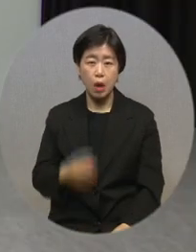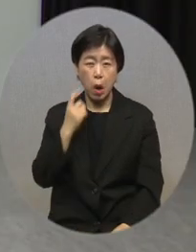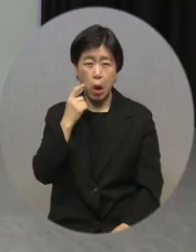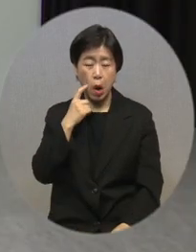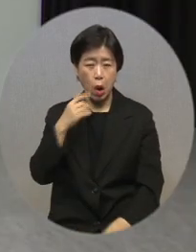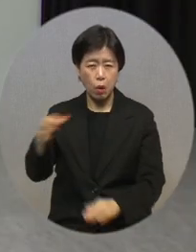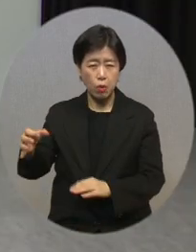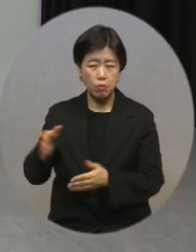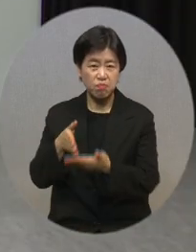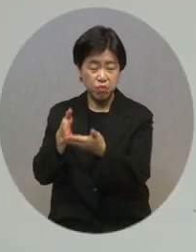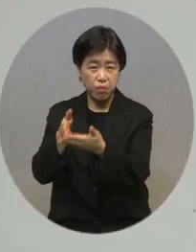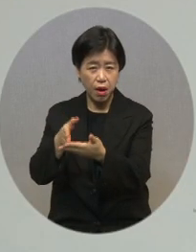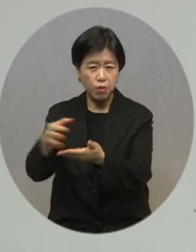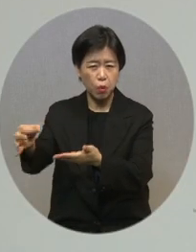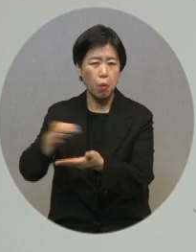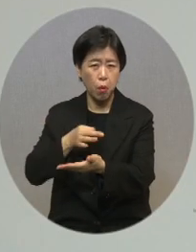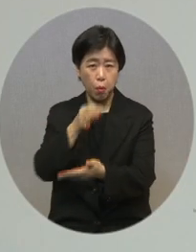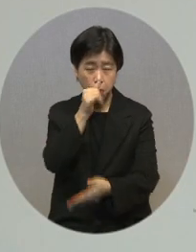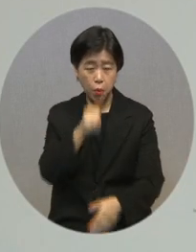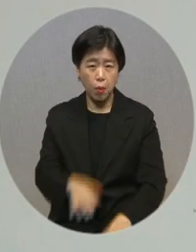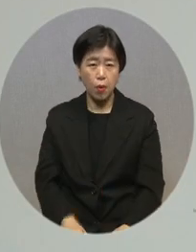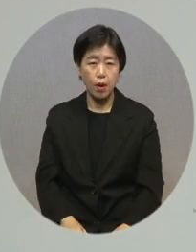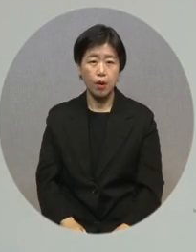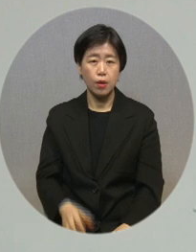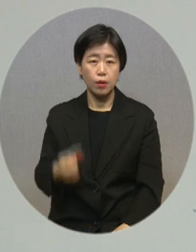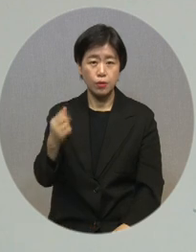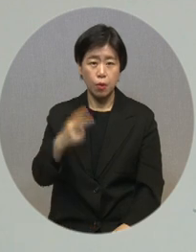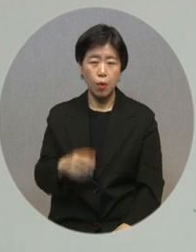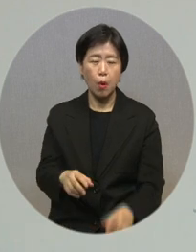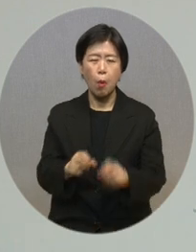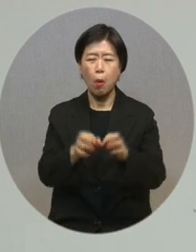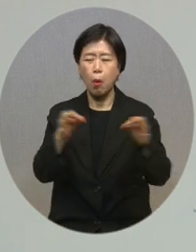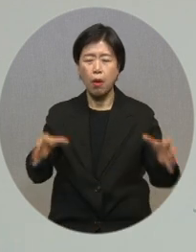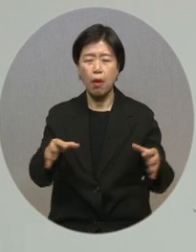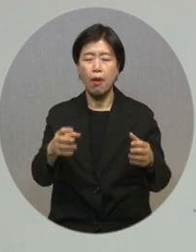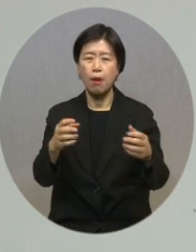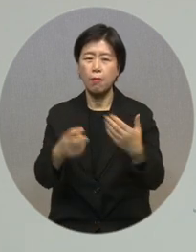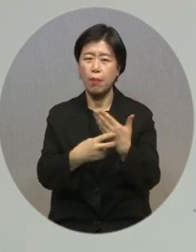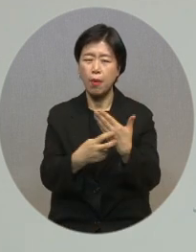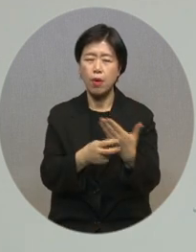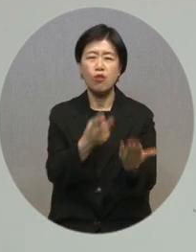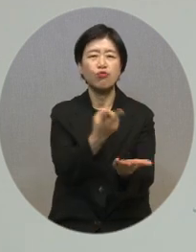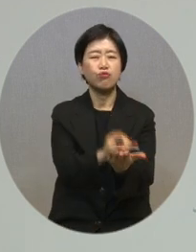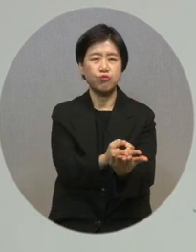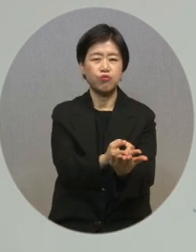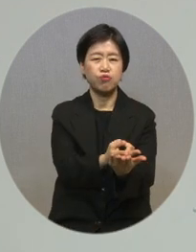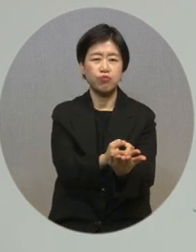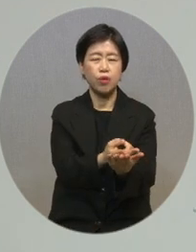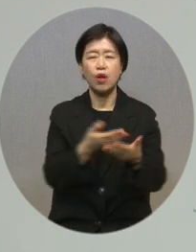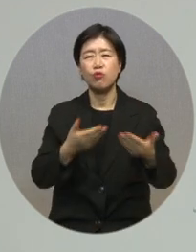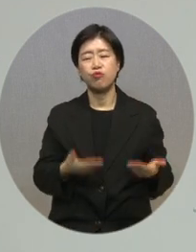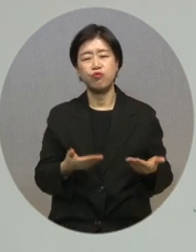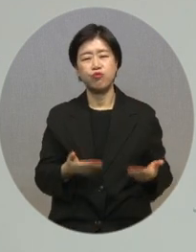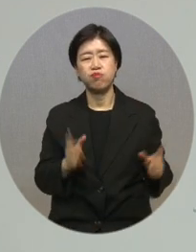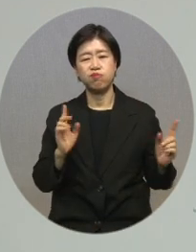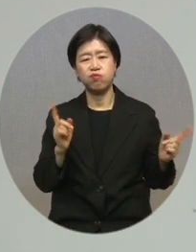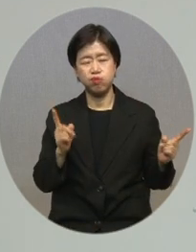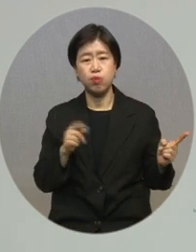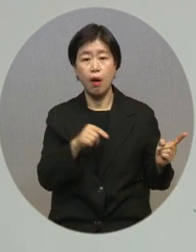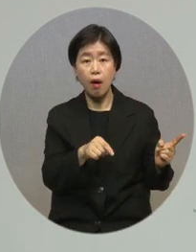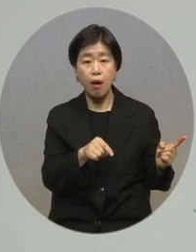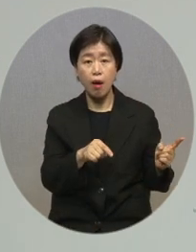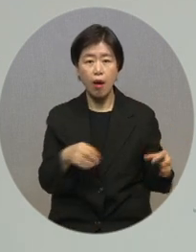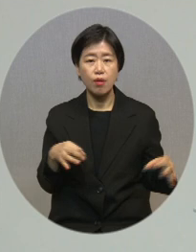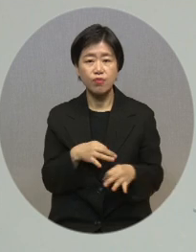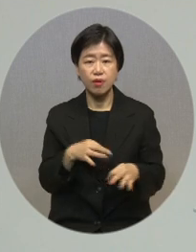이제 치료를 그 끝까지 종결을 좀 늦춰서 더 네. 오랫동안 네. 산재 급여를 받는 방식으로 그걸 이제 부정수급이라고